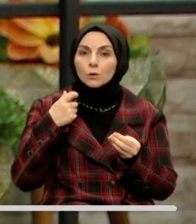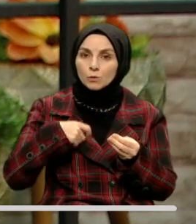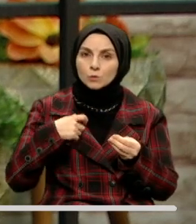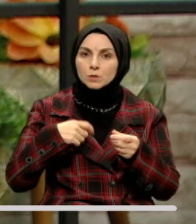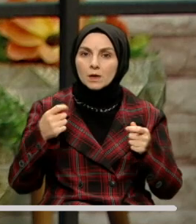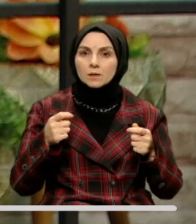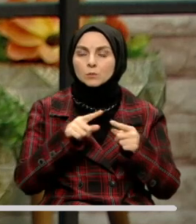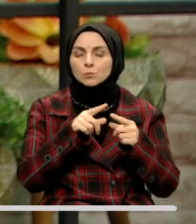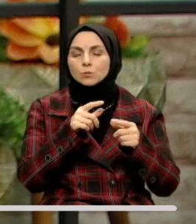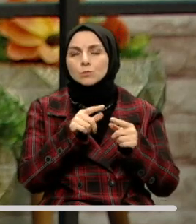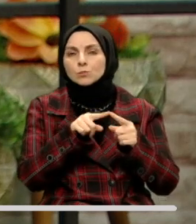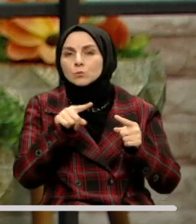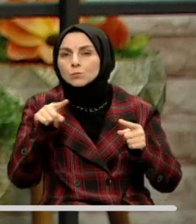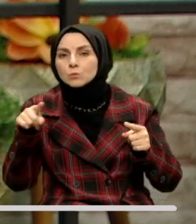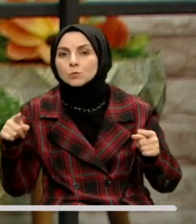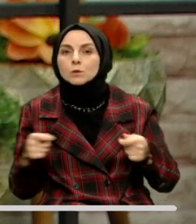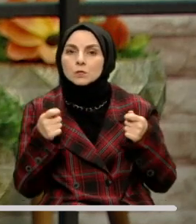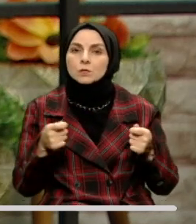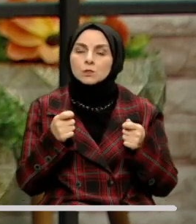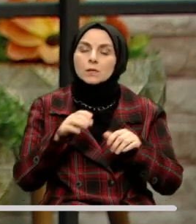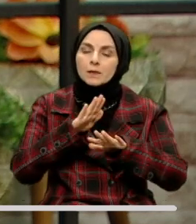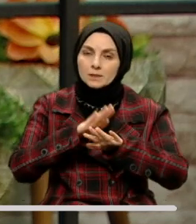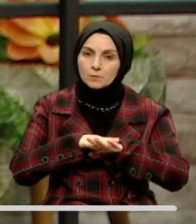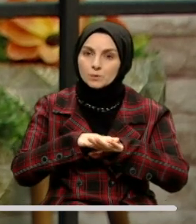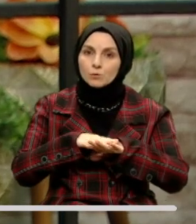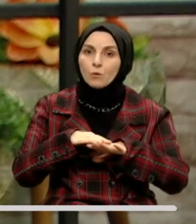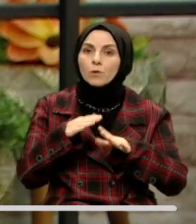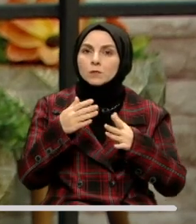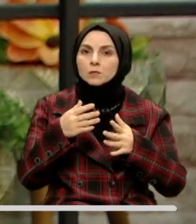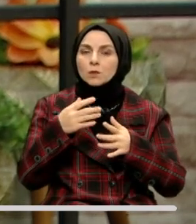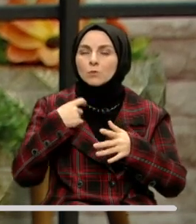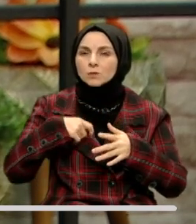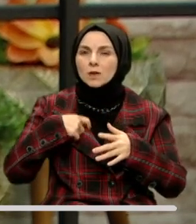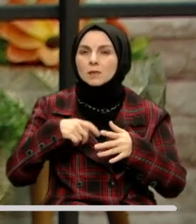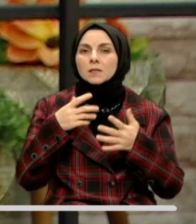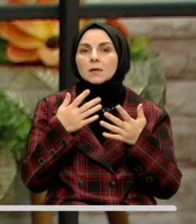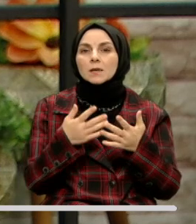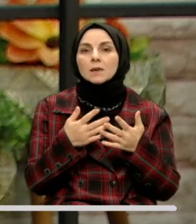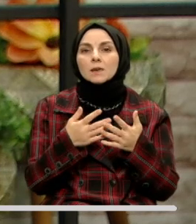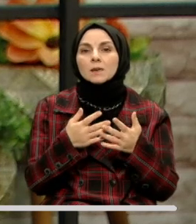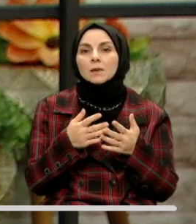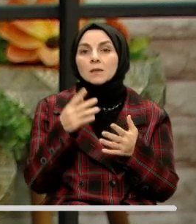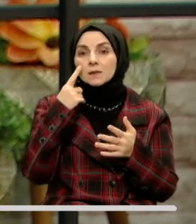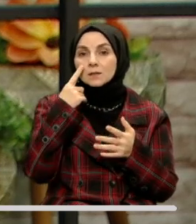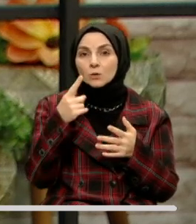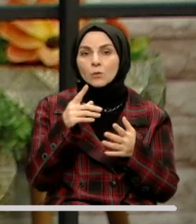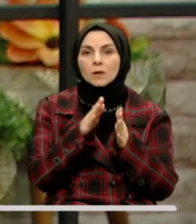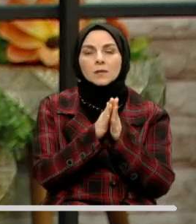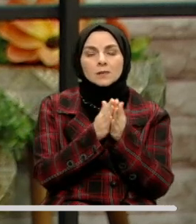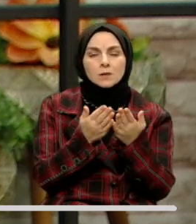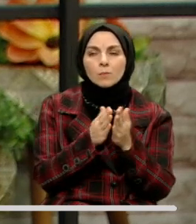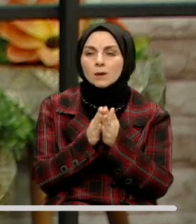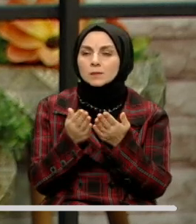süreli çalışmalarla yapılıyor. Beceri temelli çalışmalar, milli eğitim kazanımlarını burada mutlaka değerlendirmek, kaynaklarını